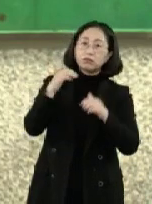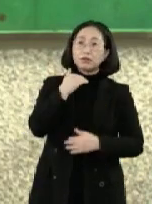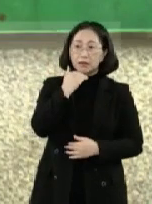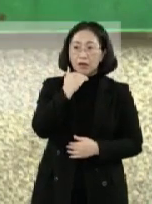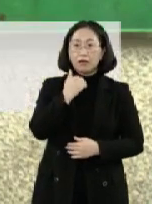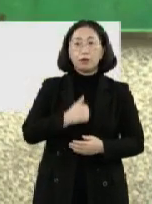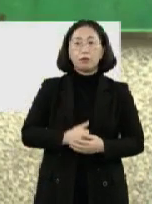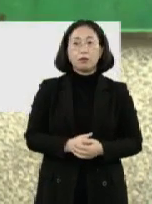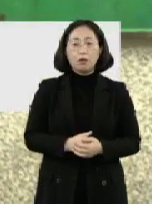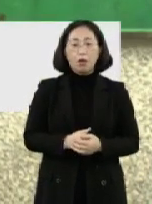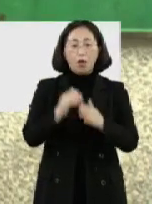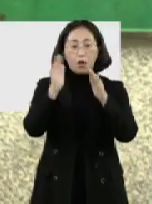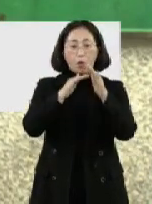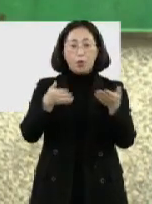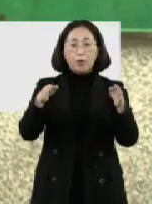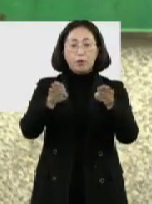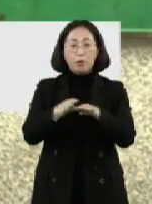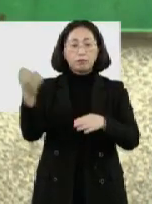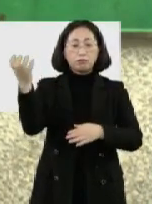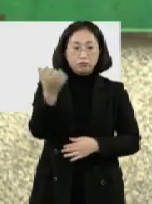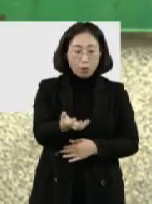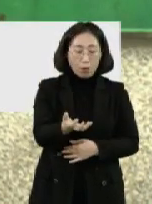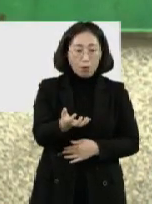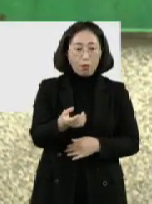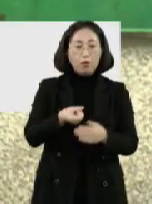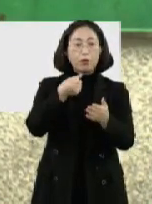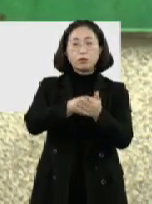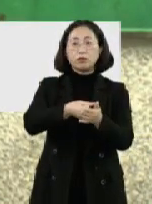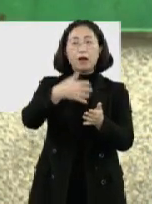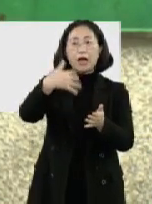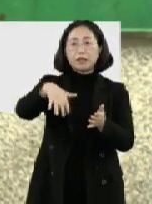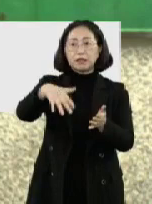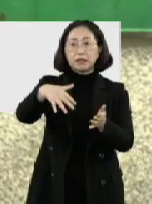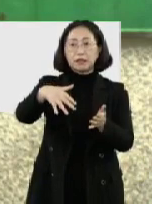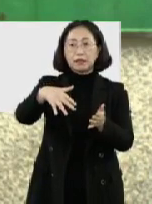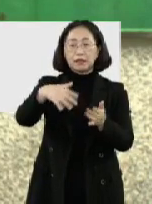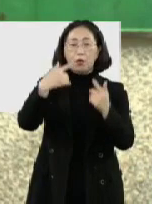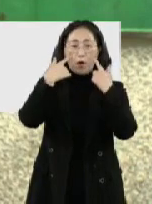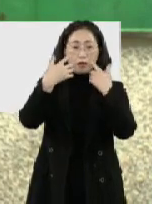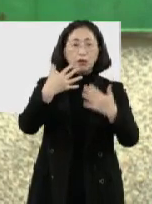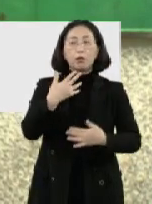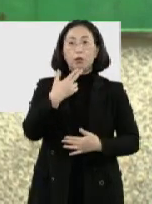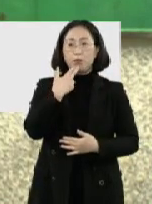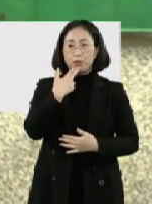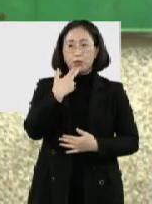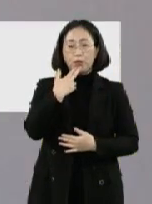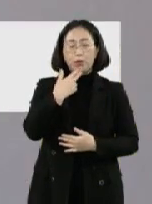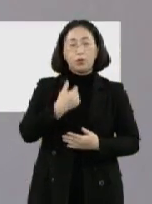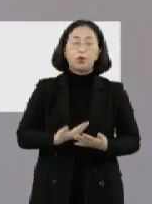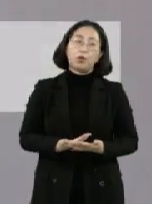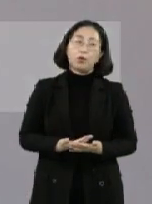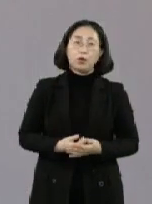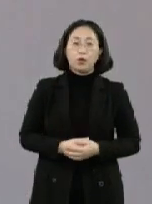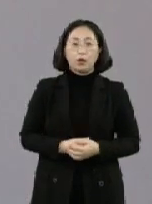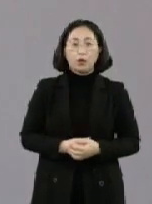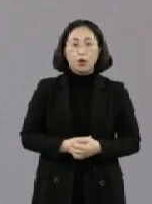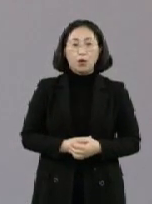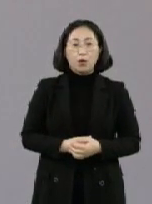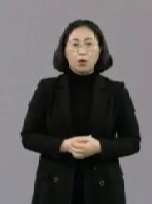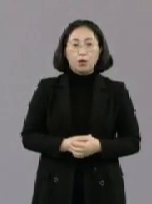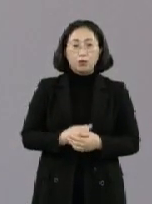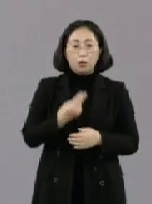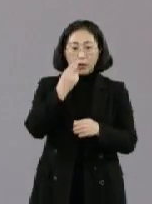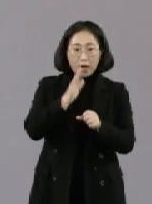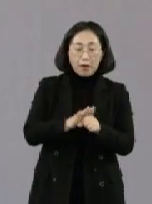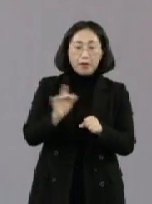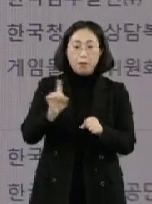어떤 공공기관이 내려오겠다는 내용이 확정된 게 없어서 아직 그 내용도 없는 거죠. 더 황당한 건